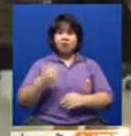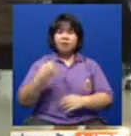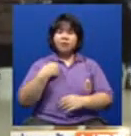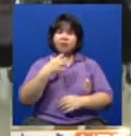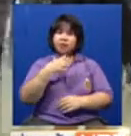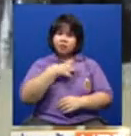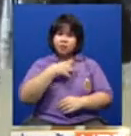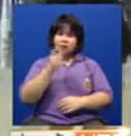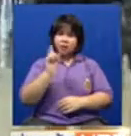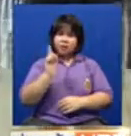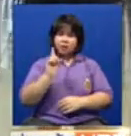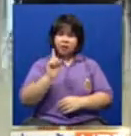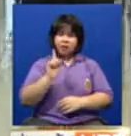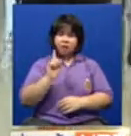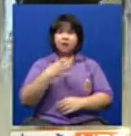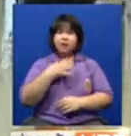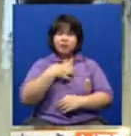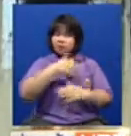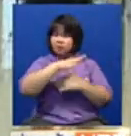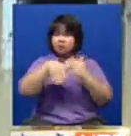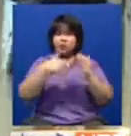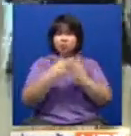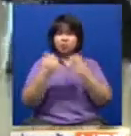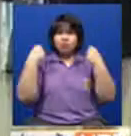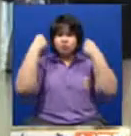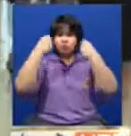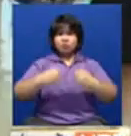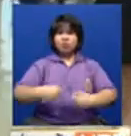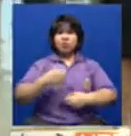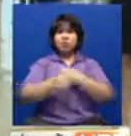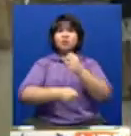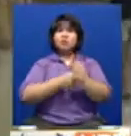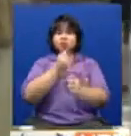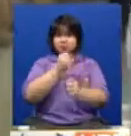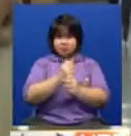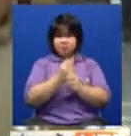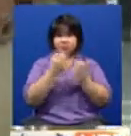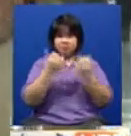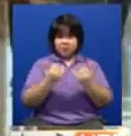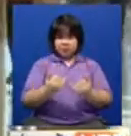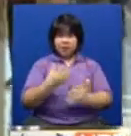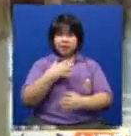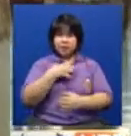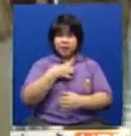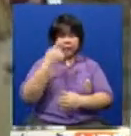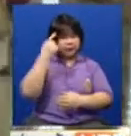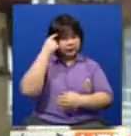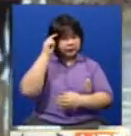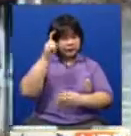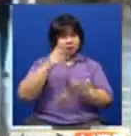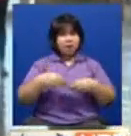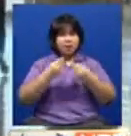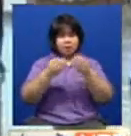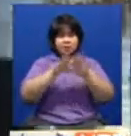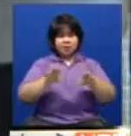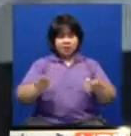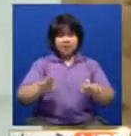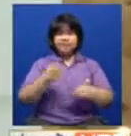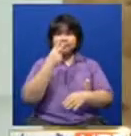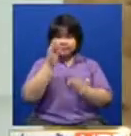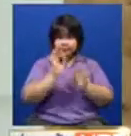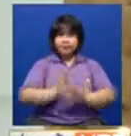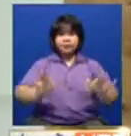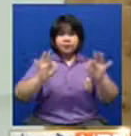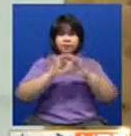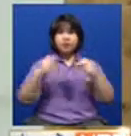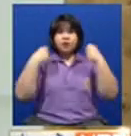อยากให้มีการรณรงค์ให้ทุกคนสวมผ้าชุดไทยตลอดทั้งปีโดยเฉพาะอยากให้ปลูกฝังเด็กรุ่นใหม่ให้เห็นความสำคัญของเสื้อ